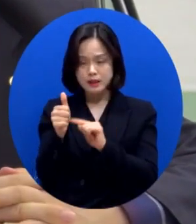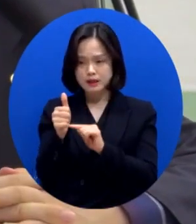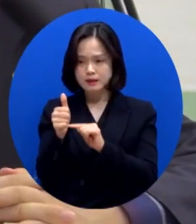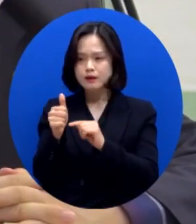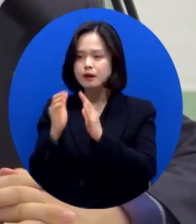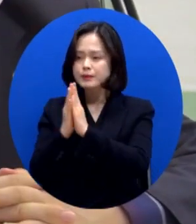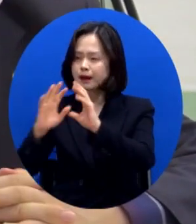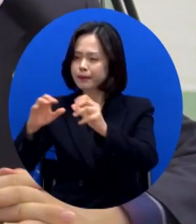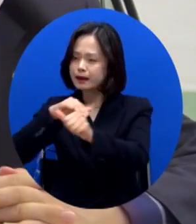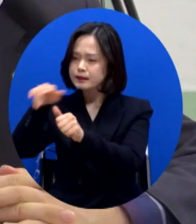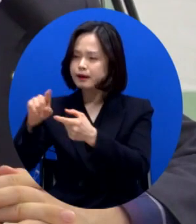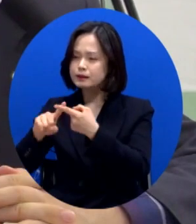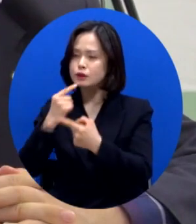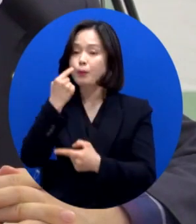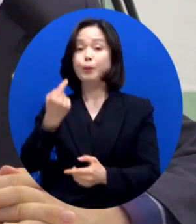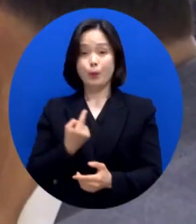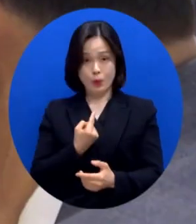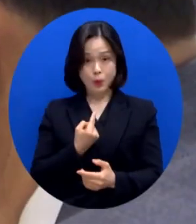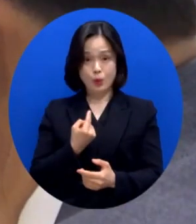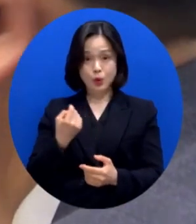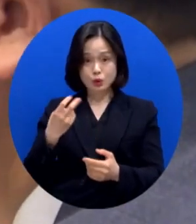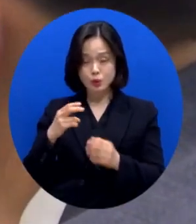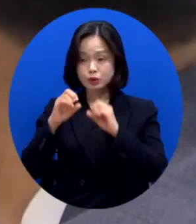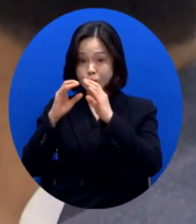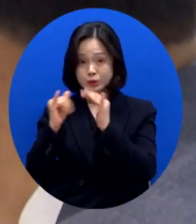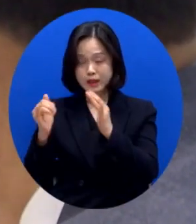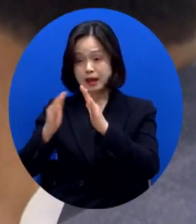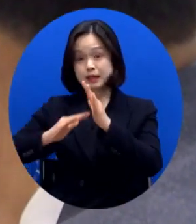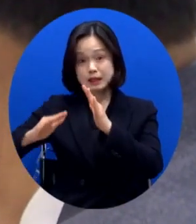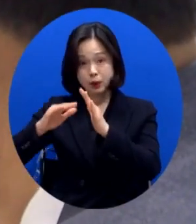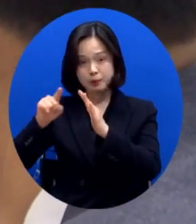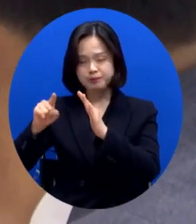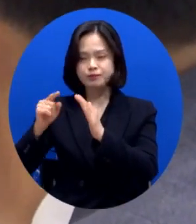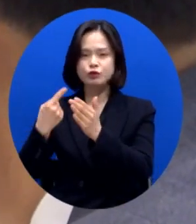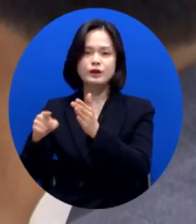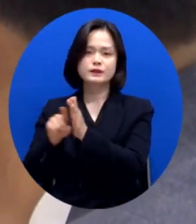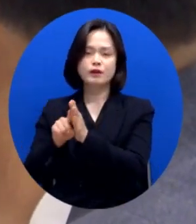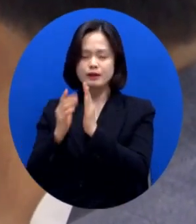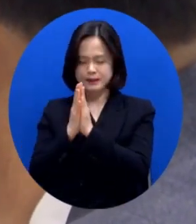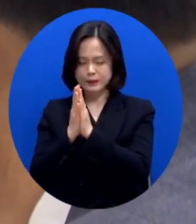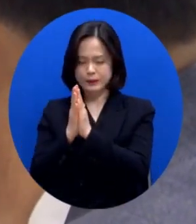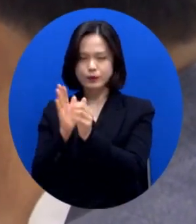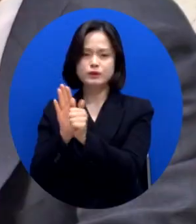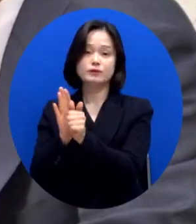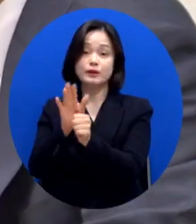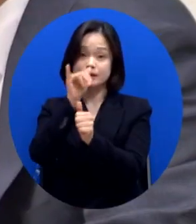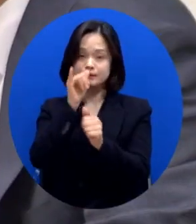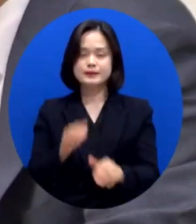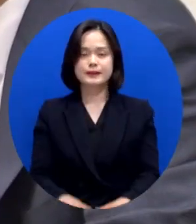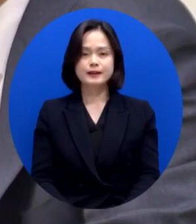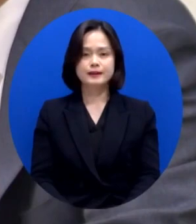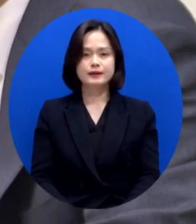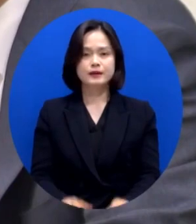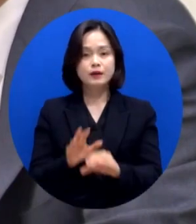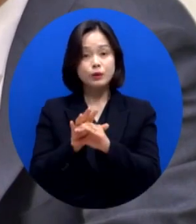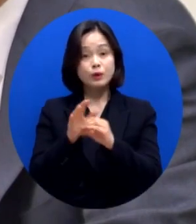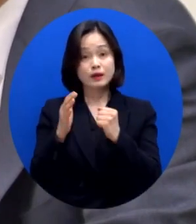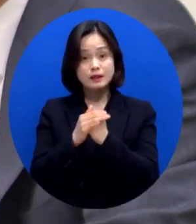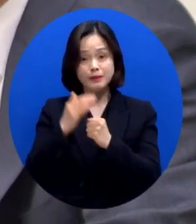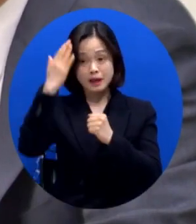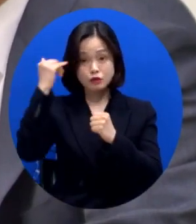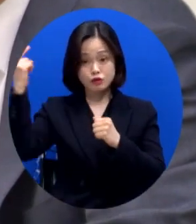총회 선교사 7가정을 위해 기도의 뜻을 모았습니다. 예장 백석총회는 코로나19 사태로 한국에 들어온